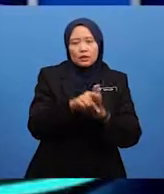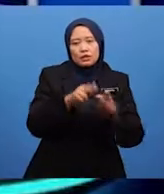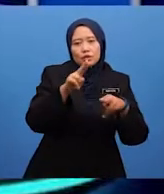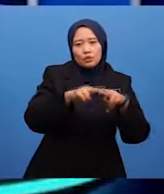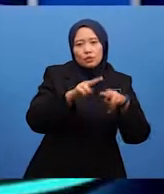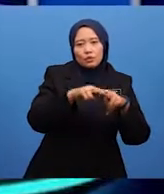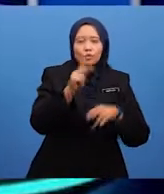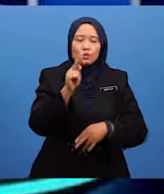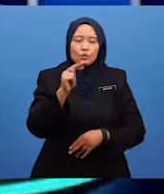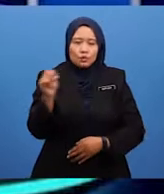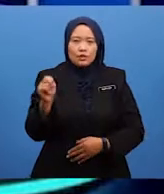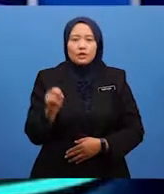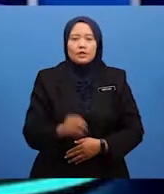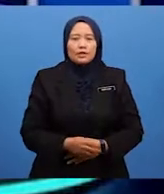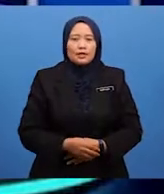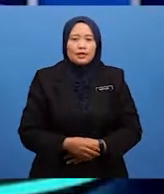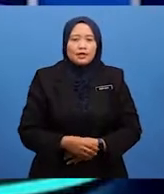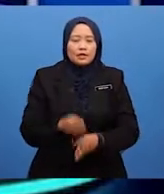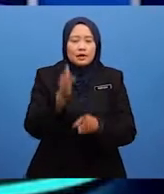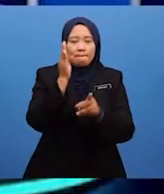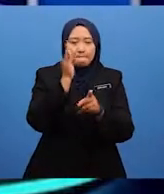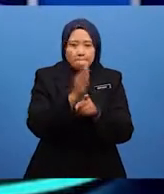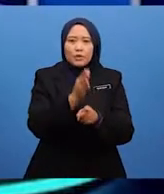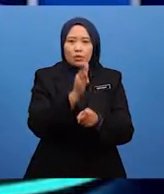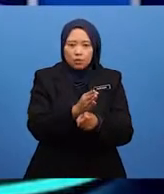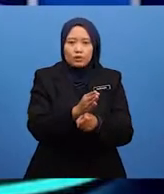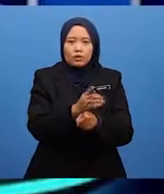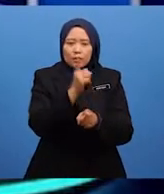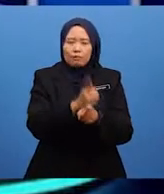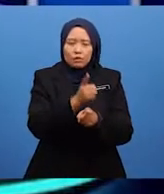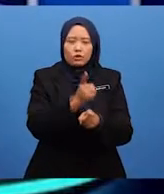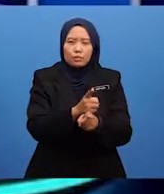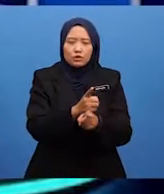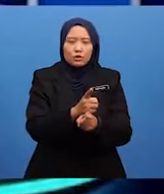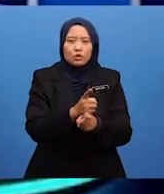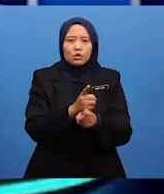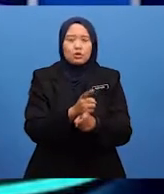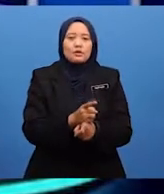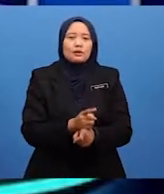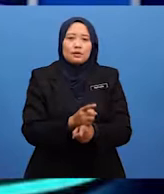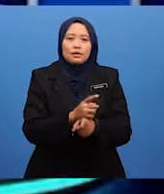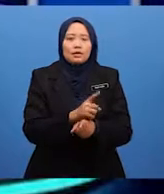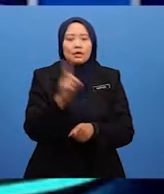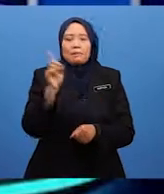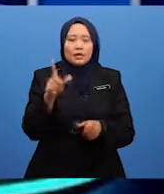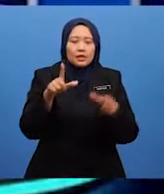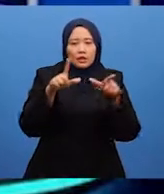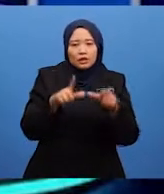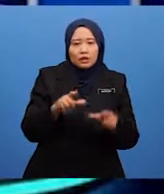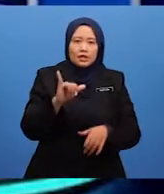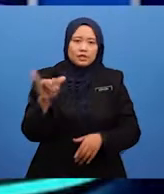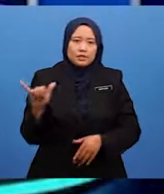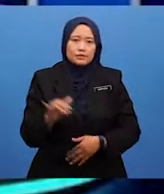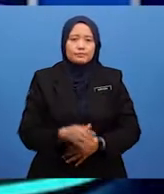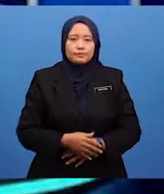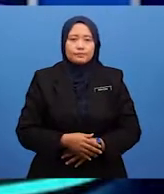sebenarnya untuk memberikan penjelasan kepada paja-paja sekalian ujuran isomethyl itu sendiri semuanya dibentuklah Sheryl tiga dimensi yang